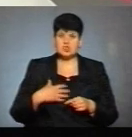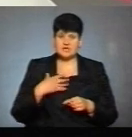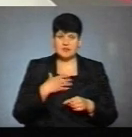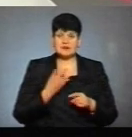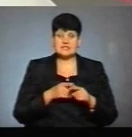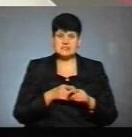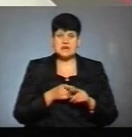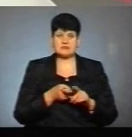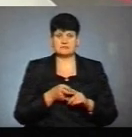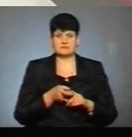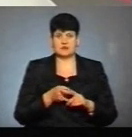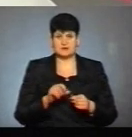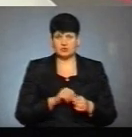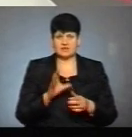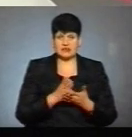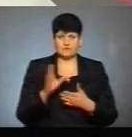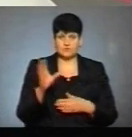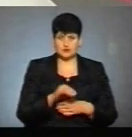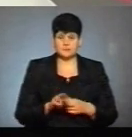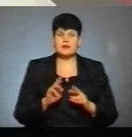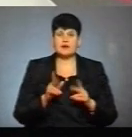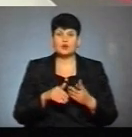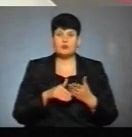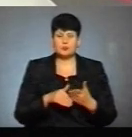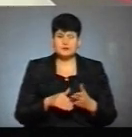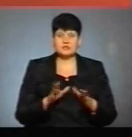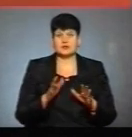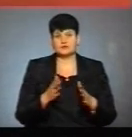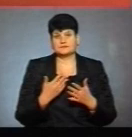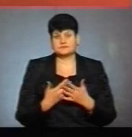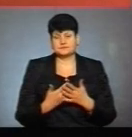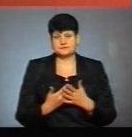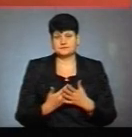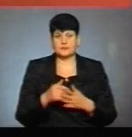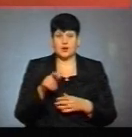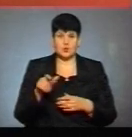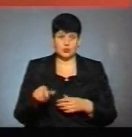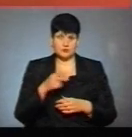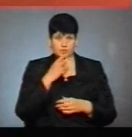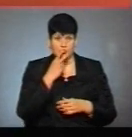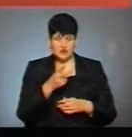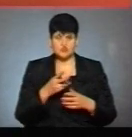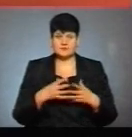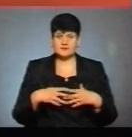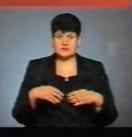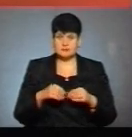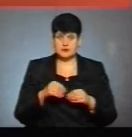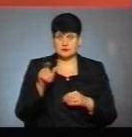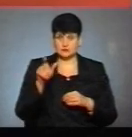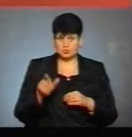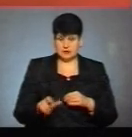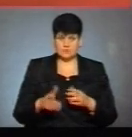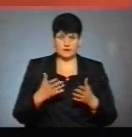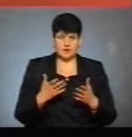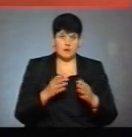є всюди. Як допомагати, якщо, припустимо, люди помітили в сім'ї людину, в